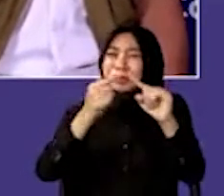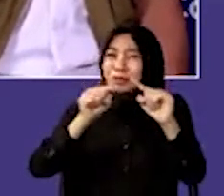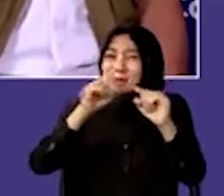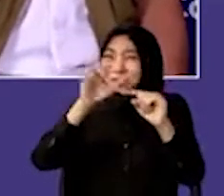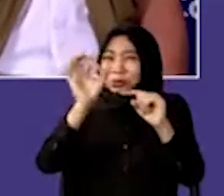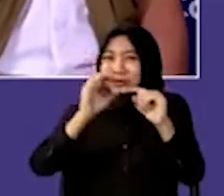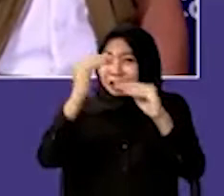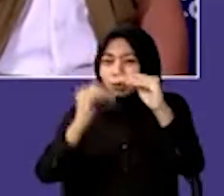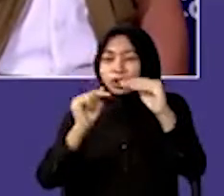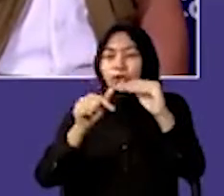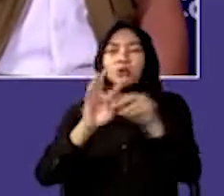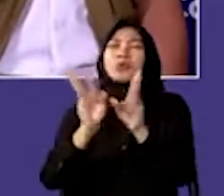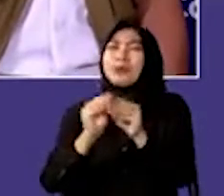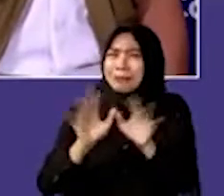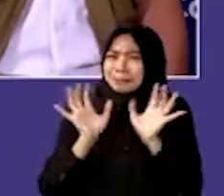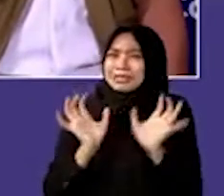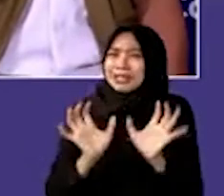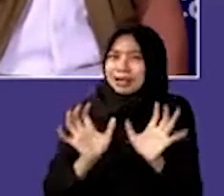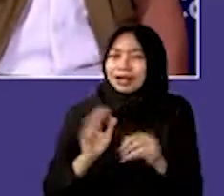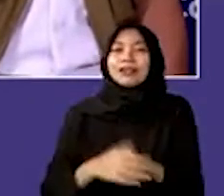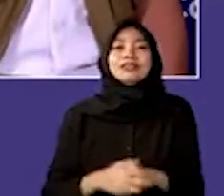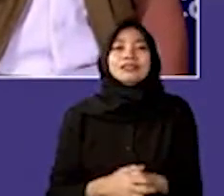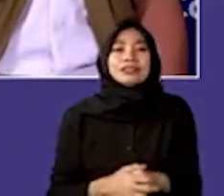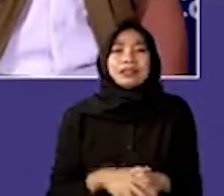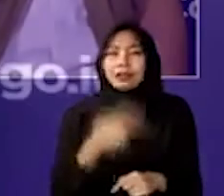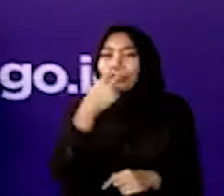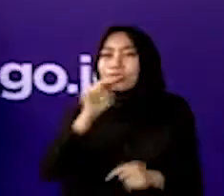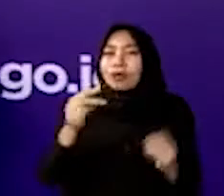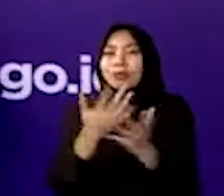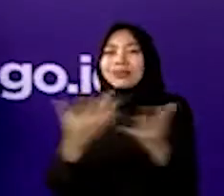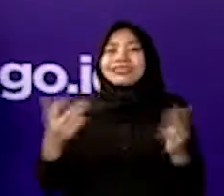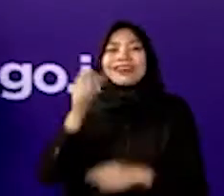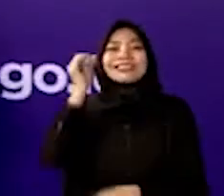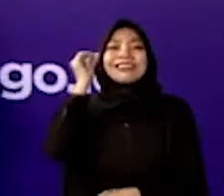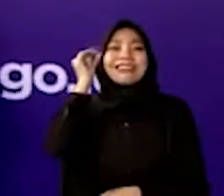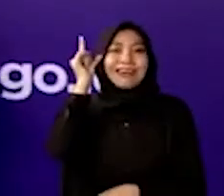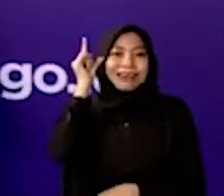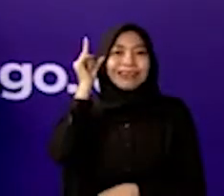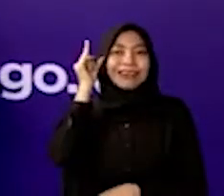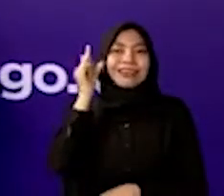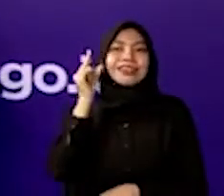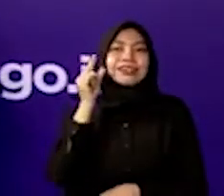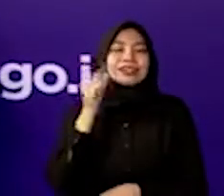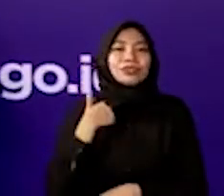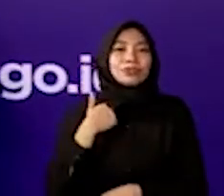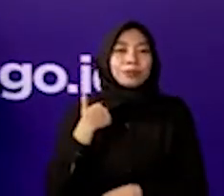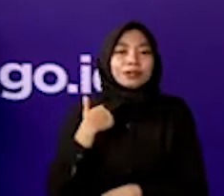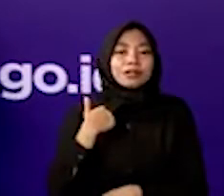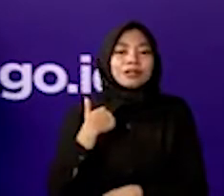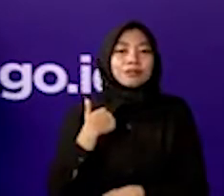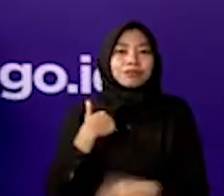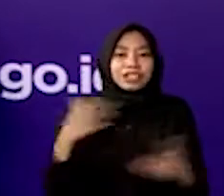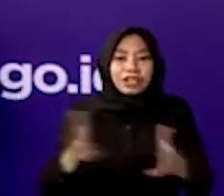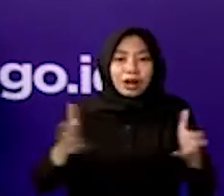harapkan ee dengan kesadaran yang tinggi masyarakat bisa ee pulih dalam kondisi awal jangan sampai dalam